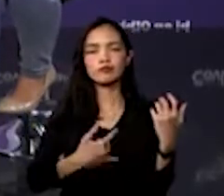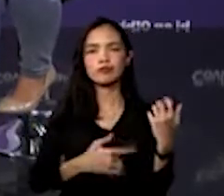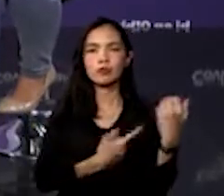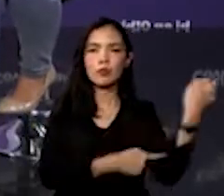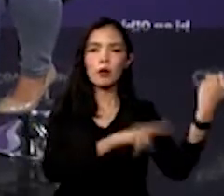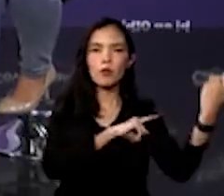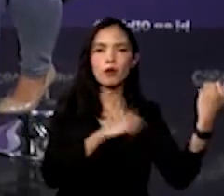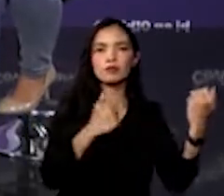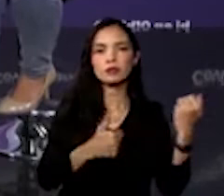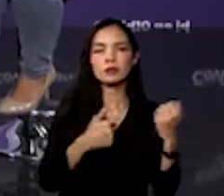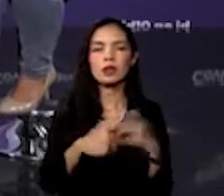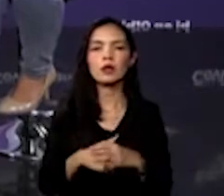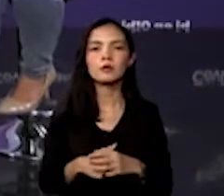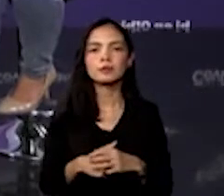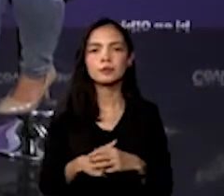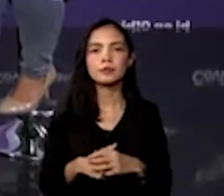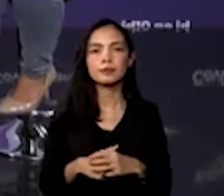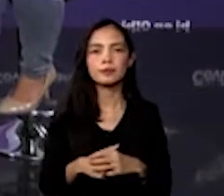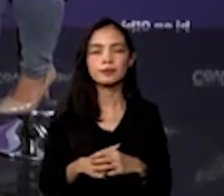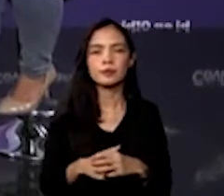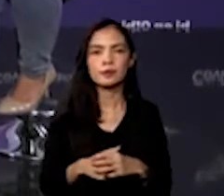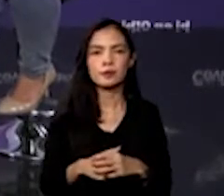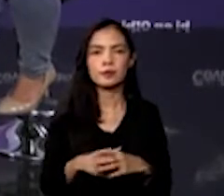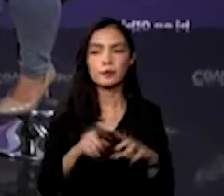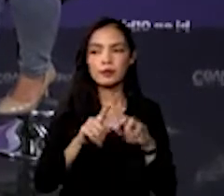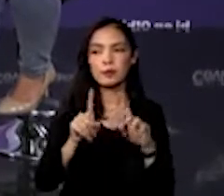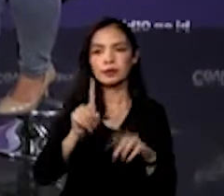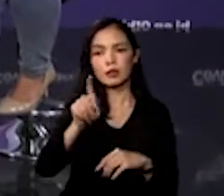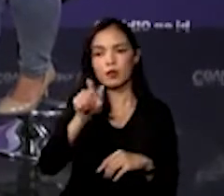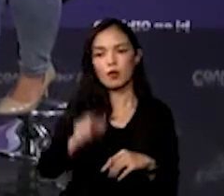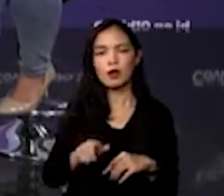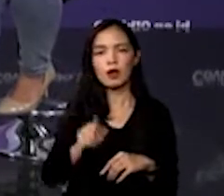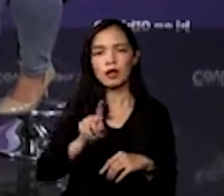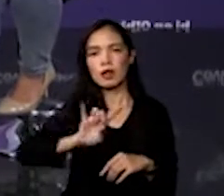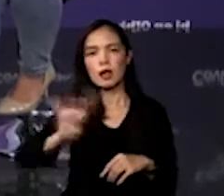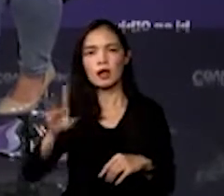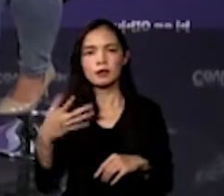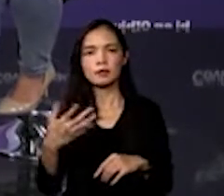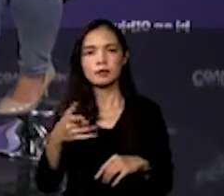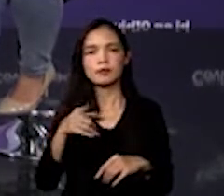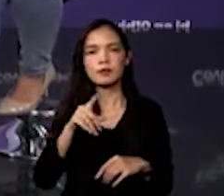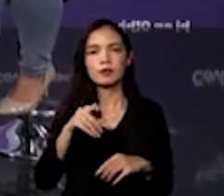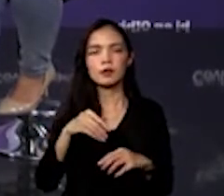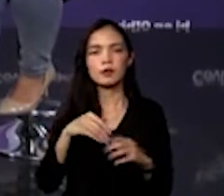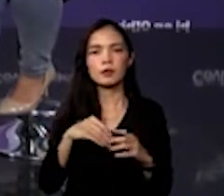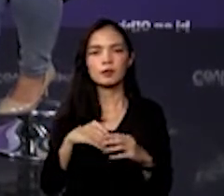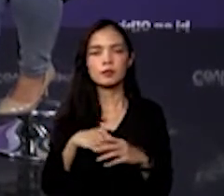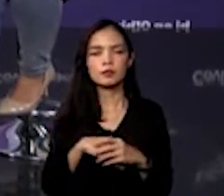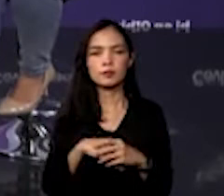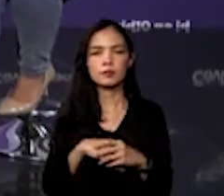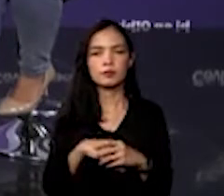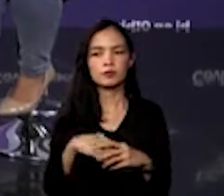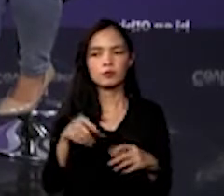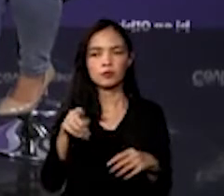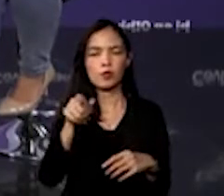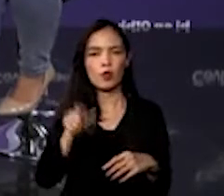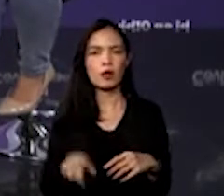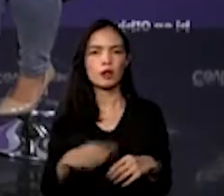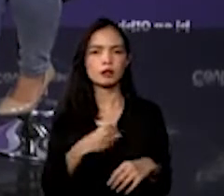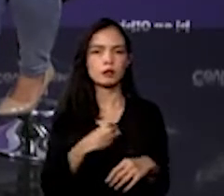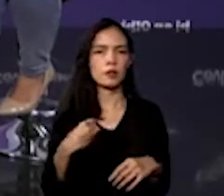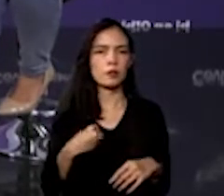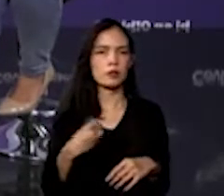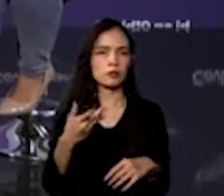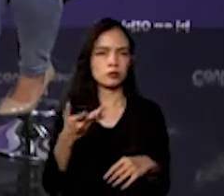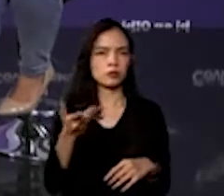dan bakatnya mereka dengan bernyanyi tapi ada salah satu narasumber lagi yaitu dari ee seorang dokter beliau